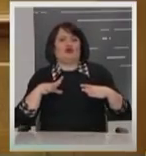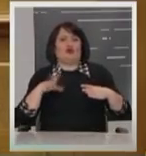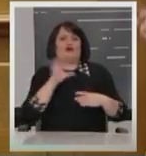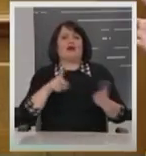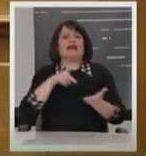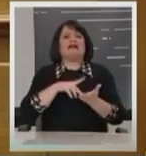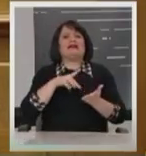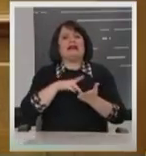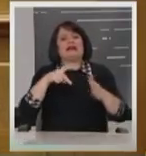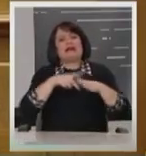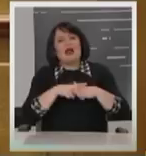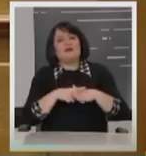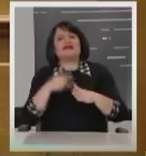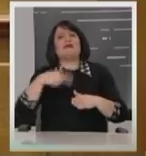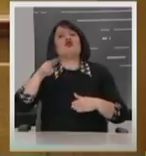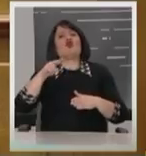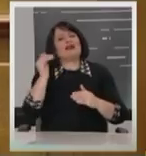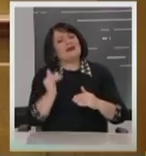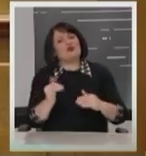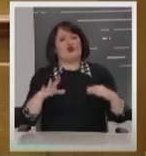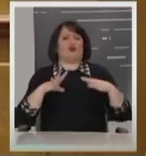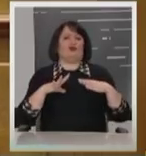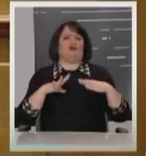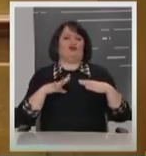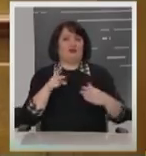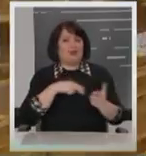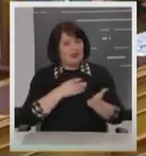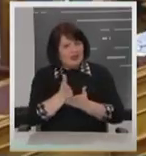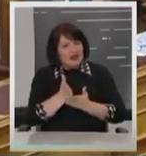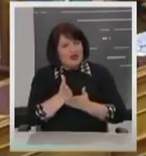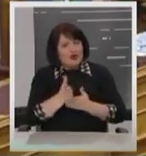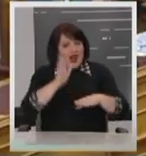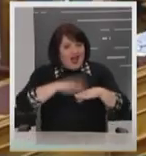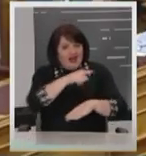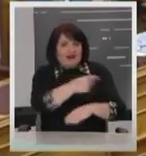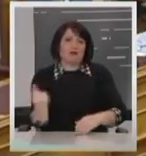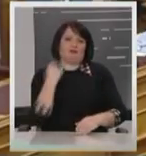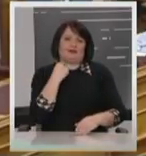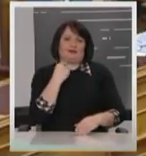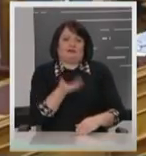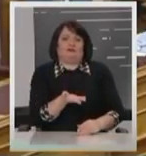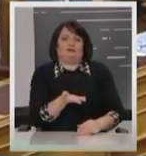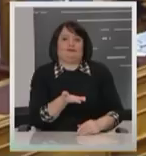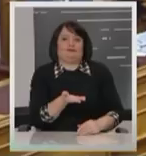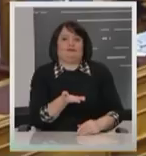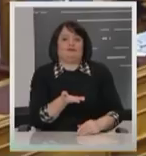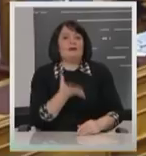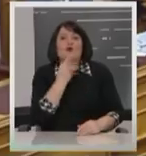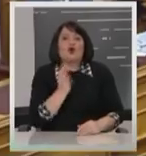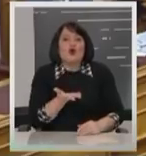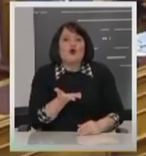Ελλάδα επιτέλους να δανείζεται με κανονικά επιτόκια. Και είχατε δίκιο, πράγματι. Μόνο που εξαιτίας σας το χάσαμε το QE. Αυτό